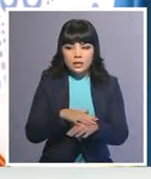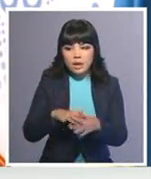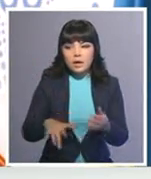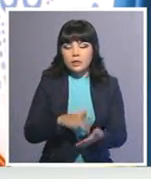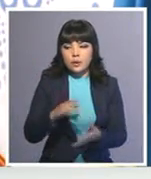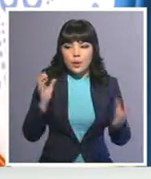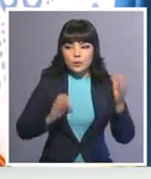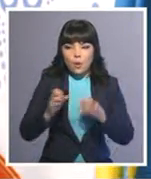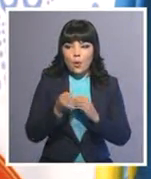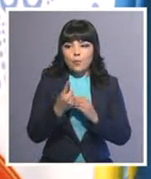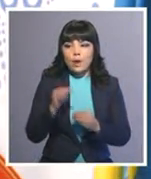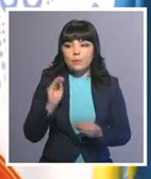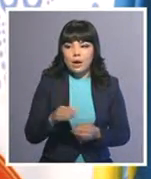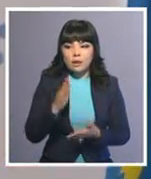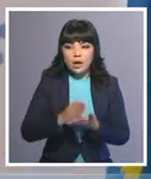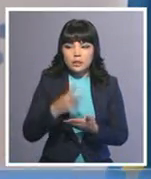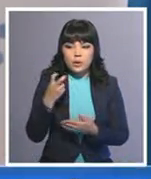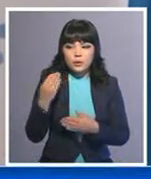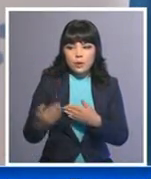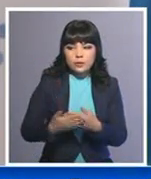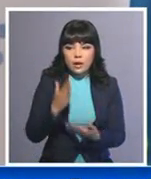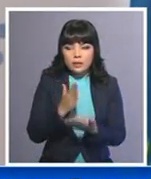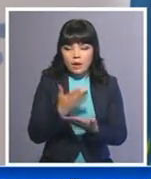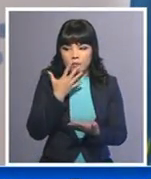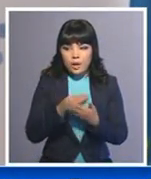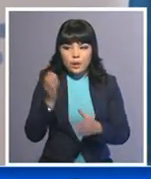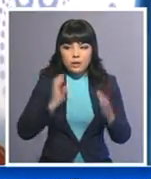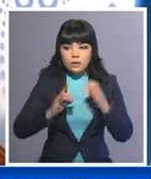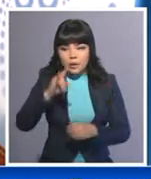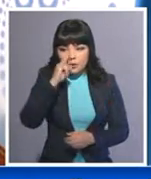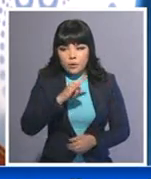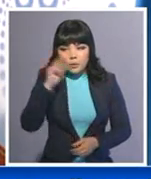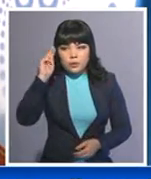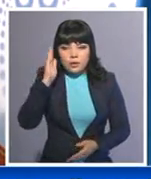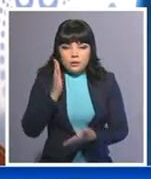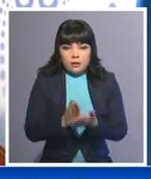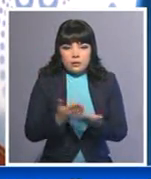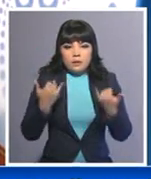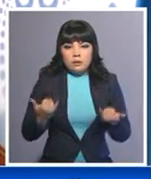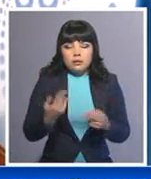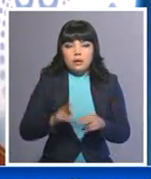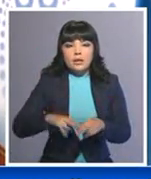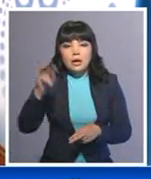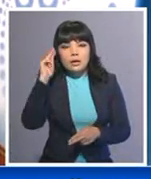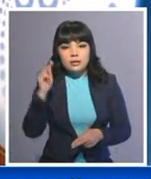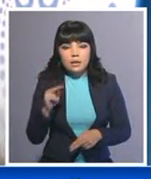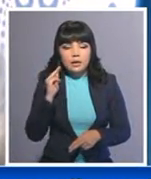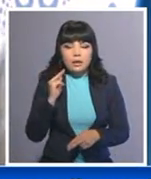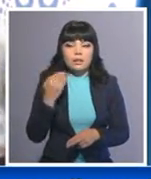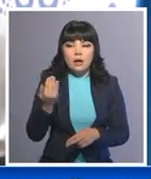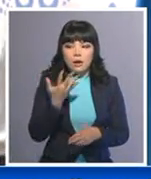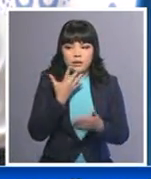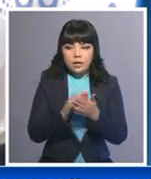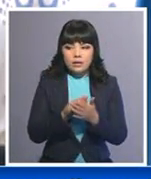11200-ге тақау біздің қазақстандық жастар студенттер оқып жатыр. Студенттер осы Қытай елінде